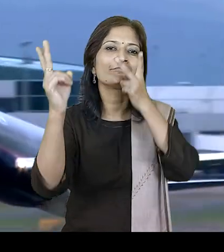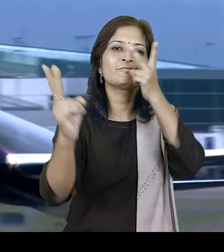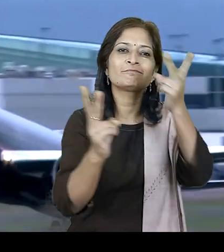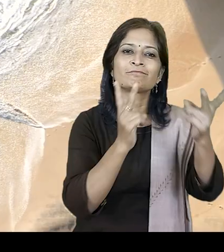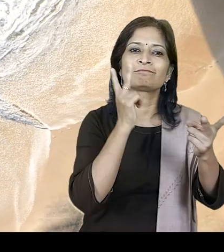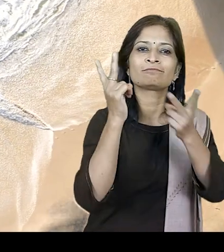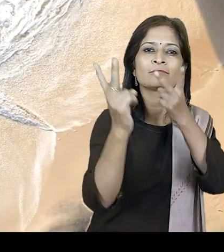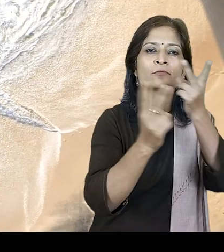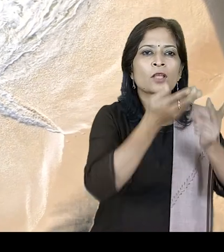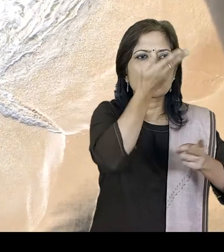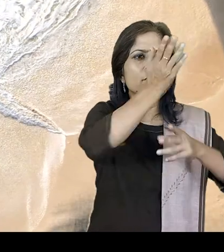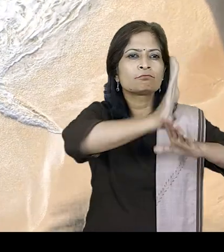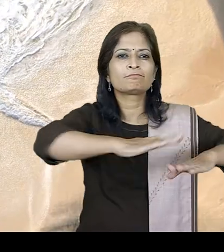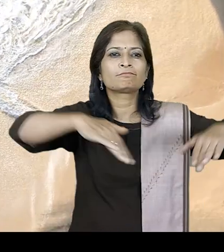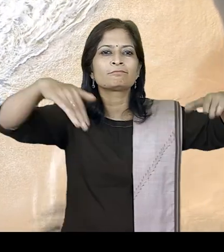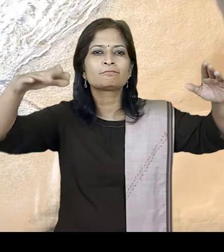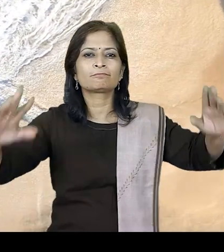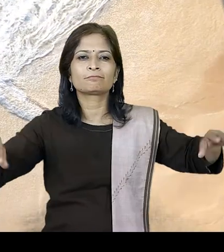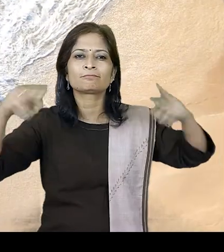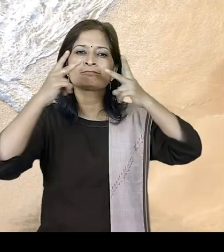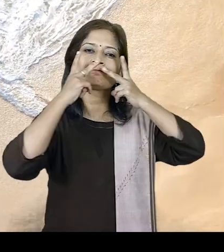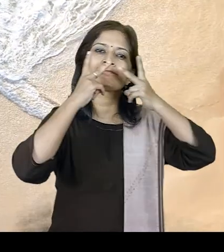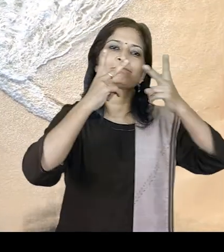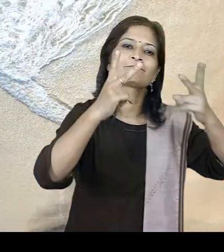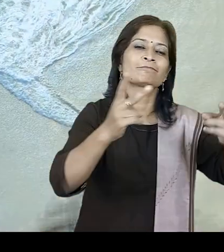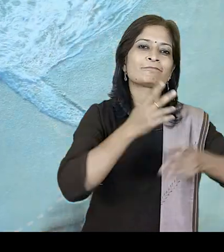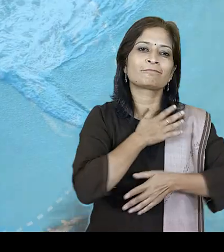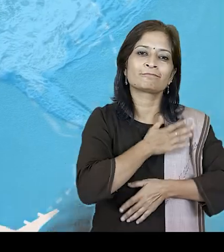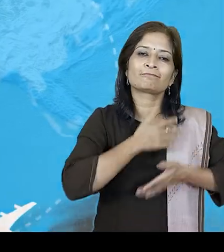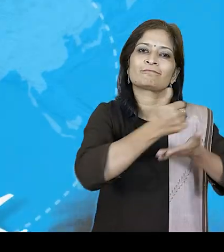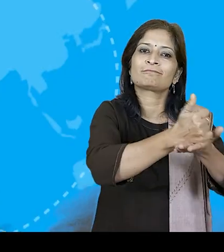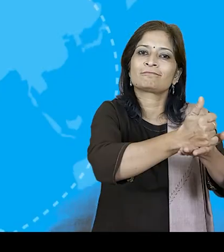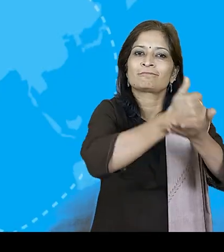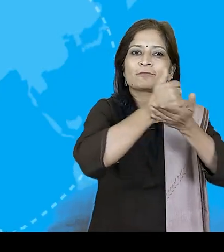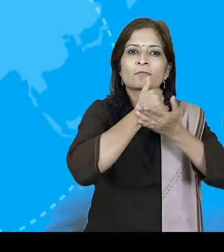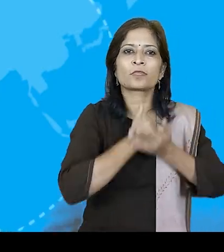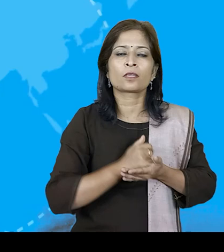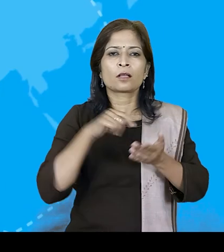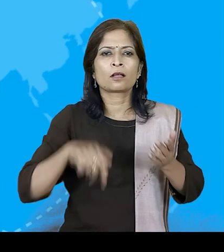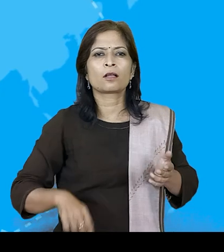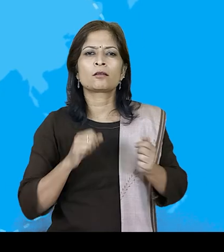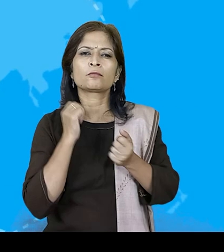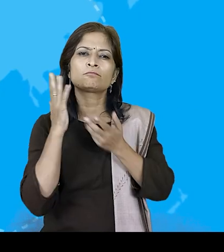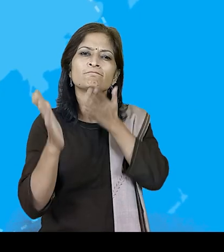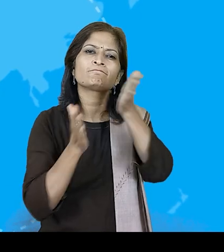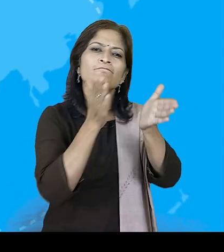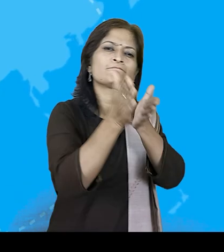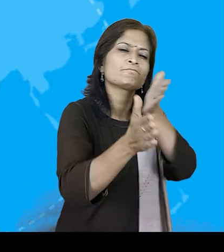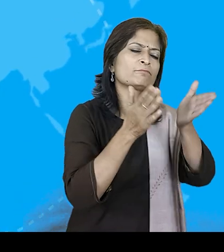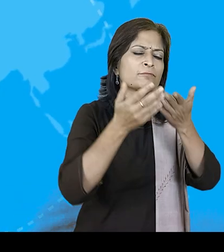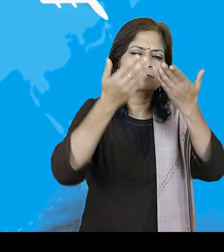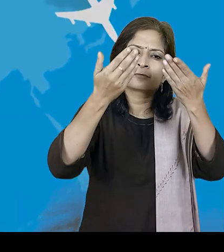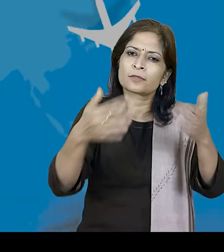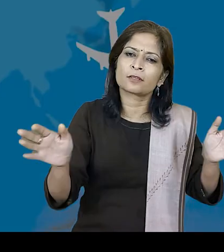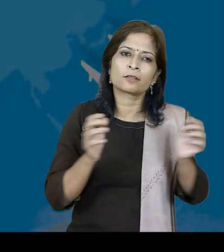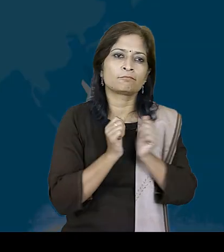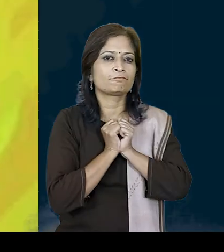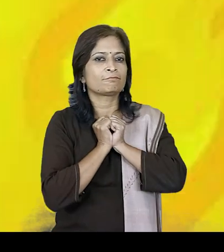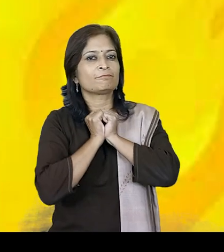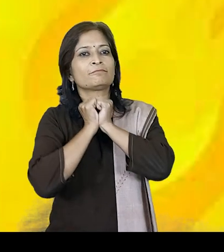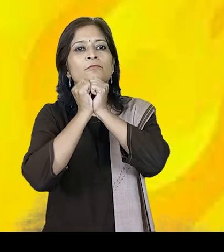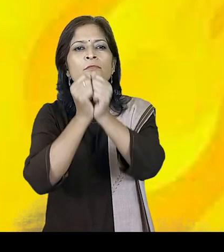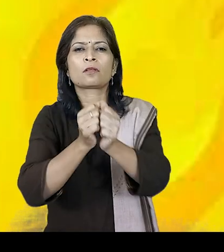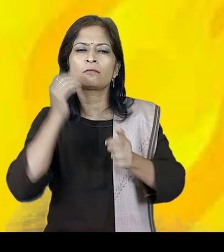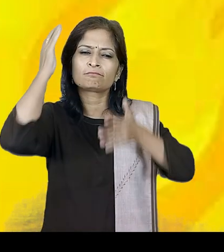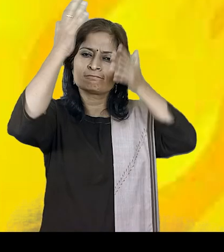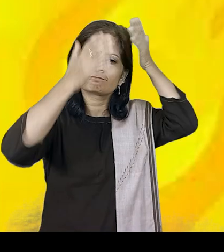कर सात समंदर पार दिखाए, सफर करे हम जहां भी वहीं ये